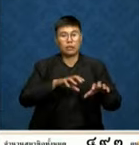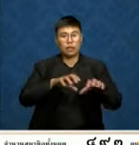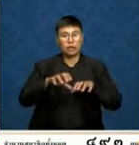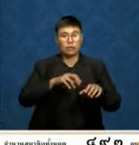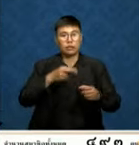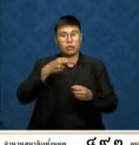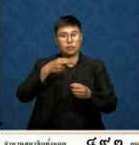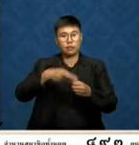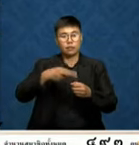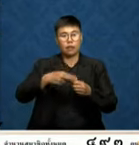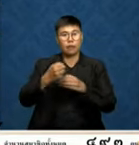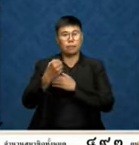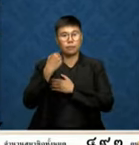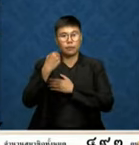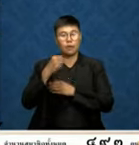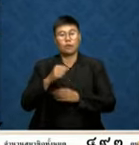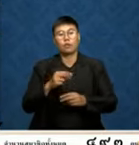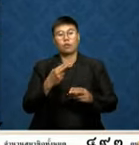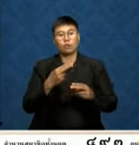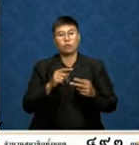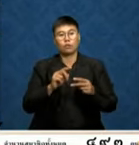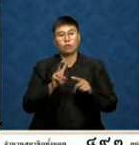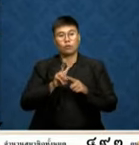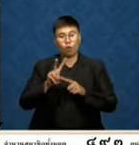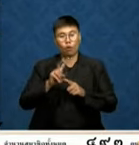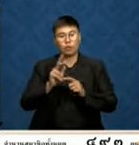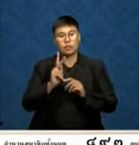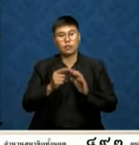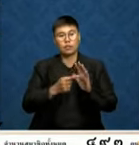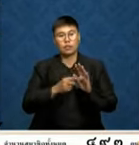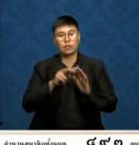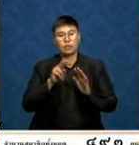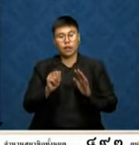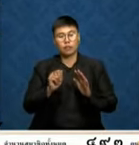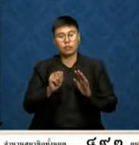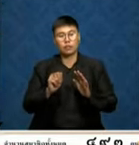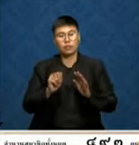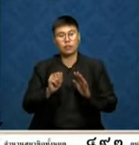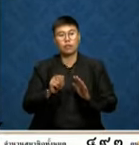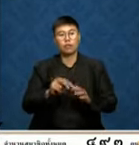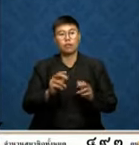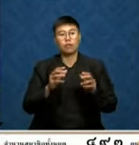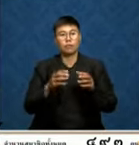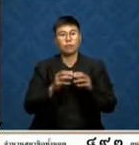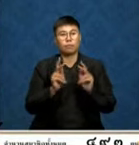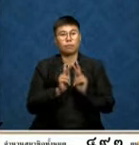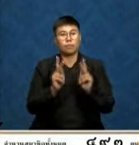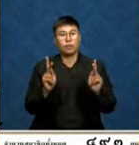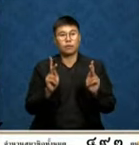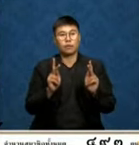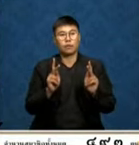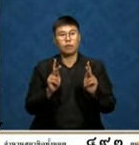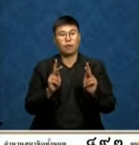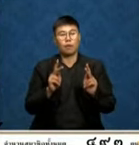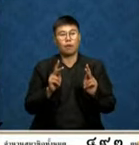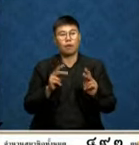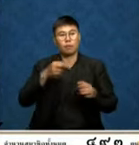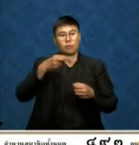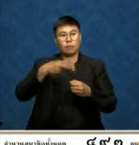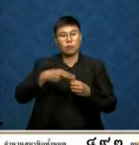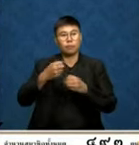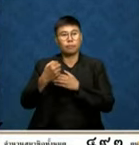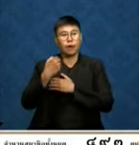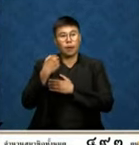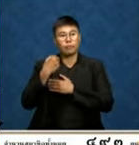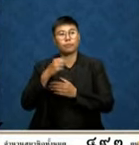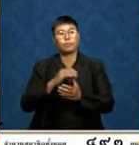กันแสงเรืองรองเลขาธิการสำนักงานคณะกรรมการกำกับกิจการพลังงาน